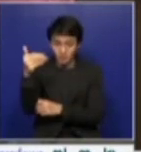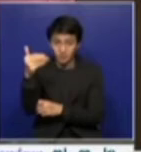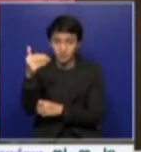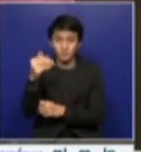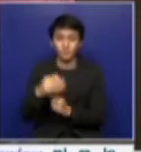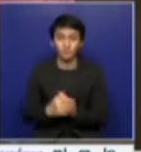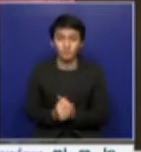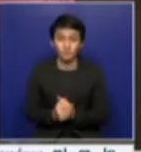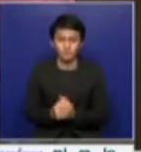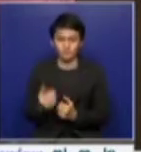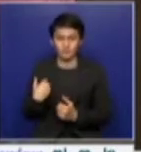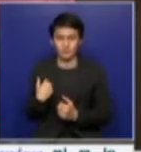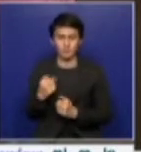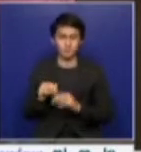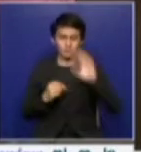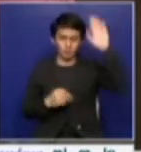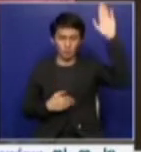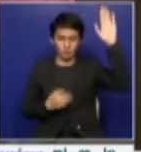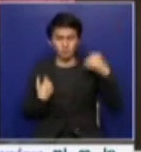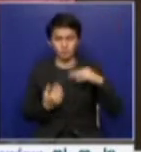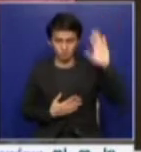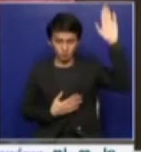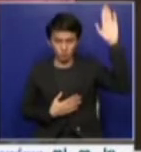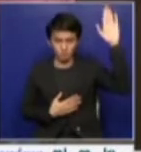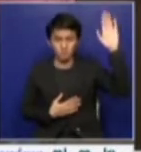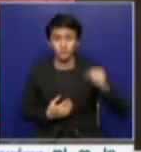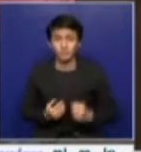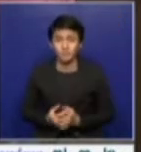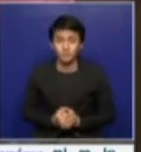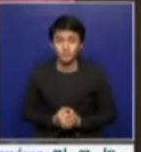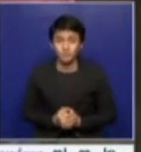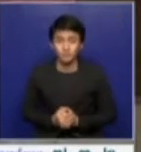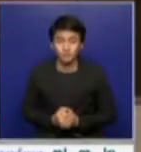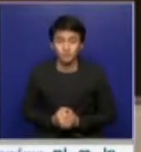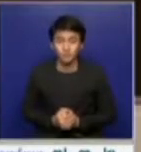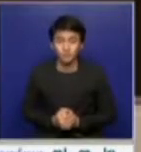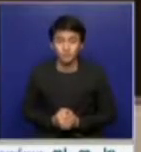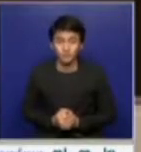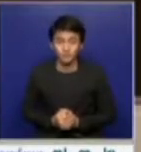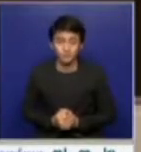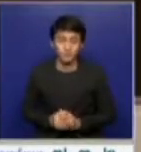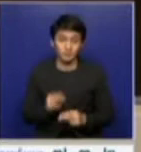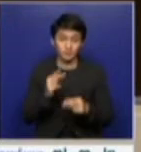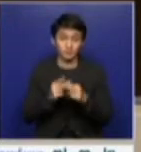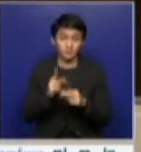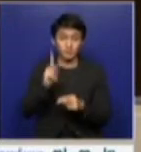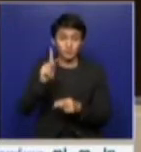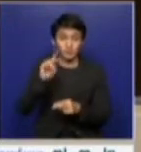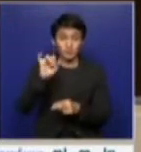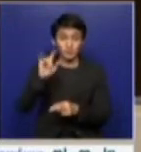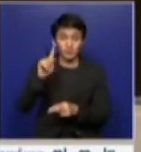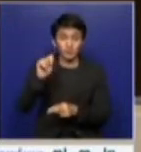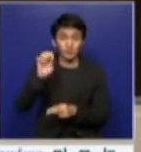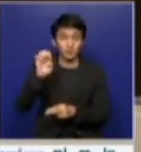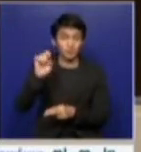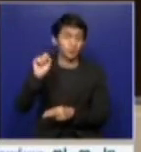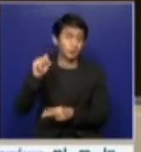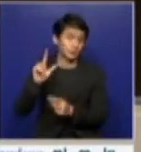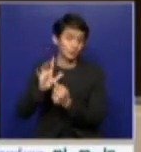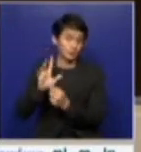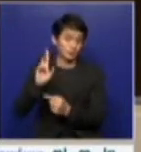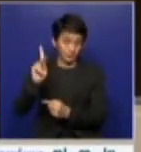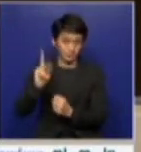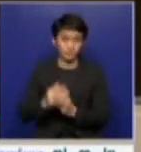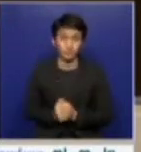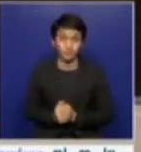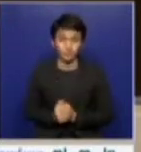ไปครับมีผู้ประท้วงนะช่วยกันทำได้ครับกิตติศักดิ์รัตนวราหะในฐานะ